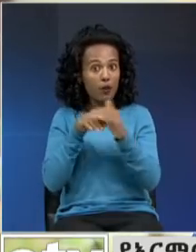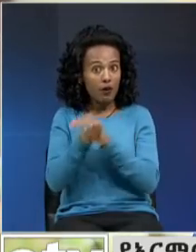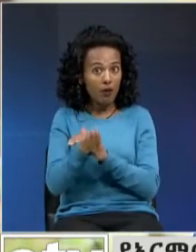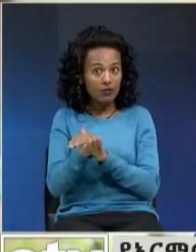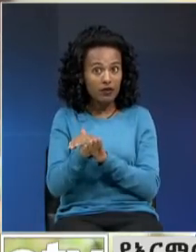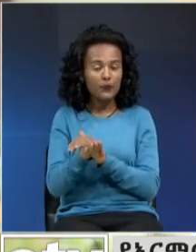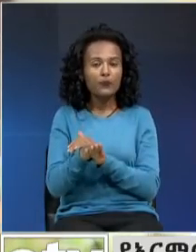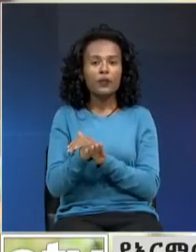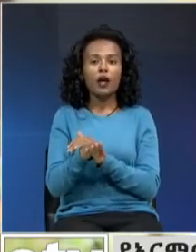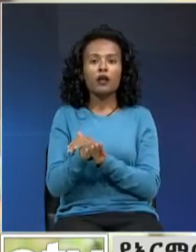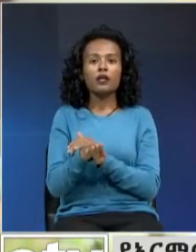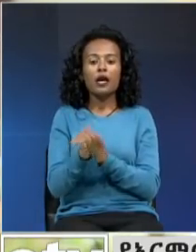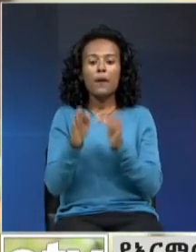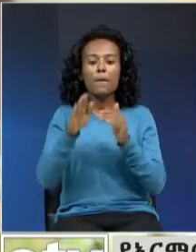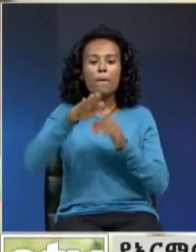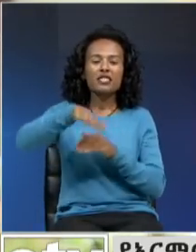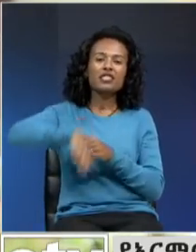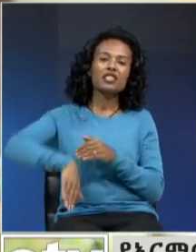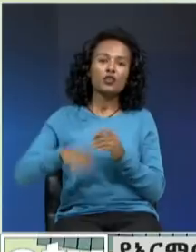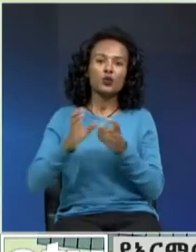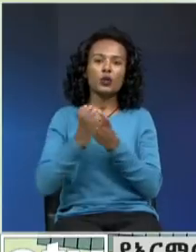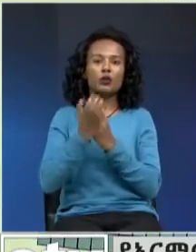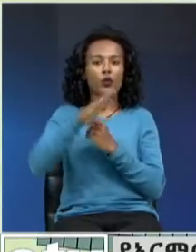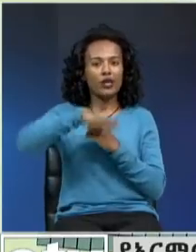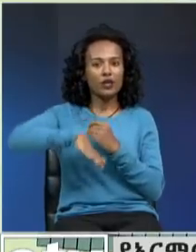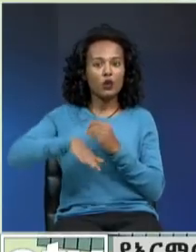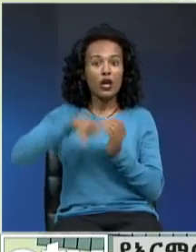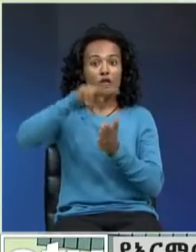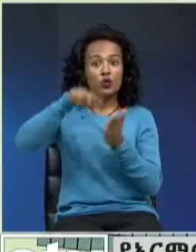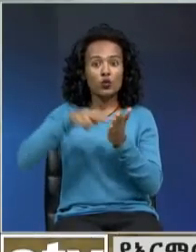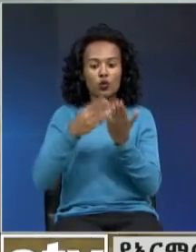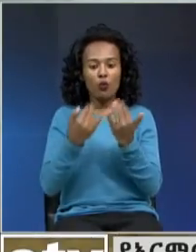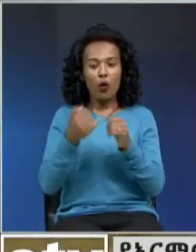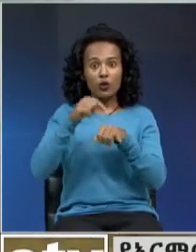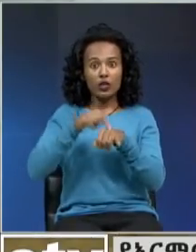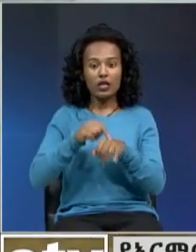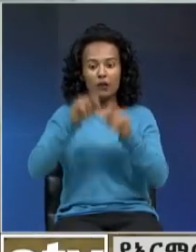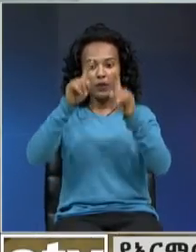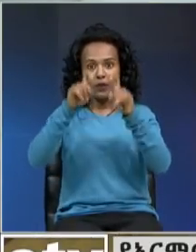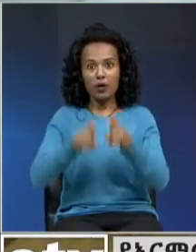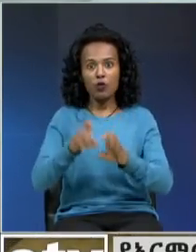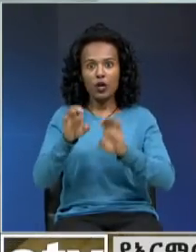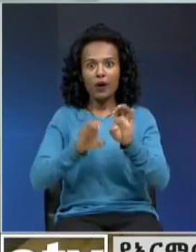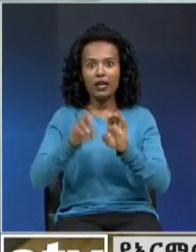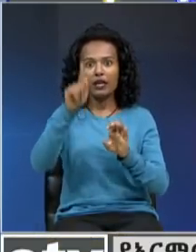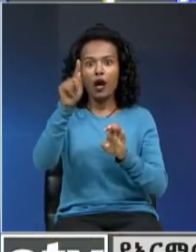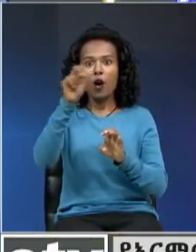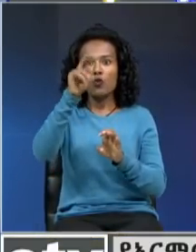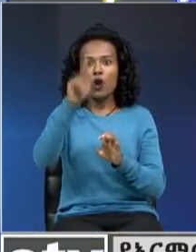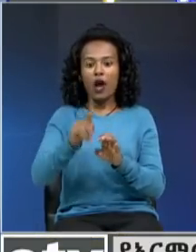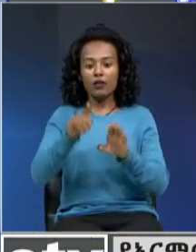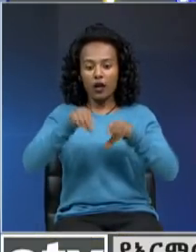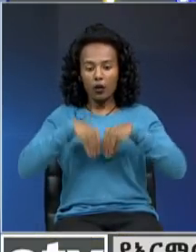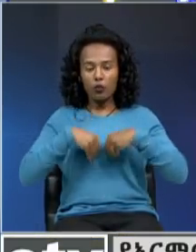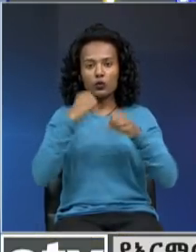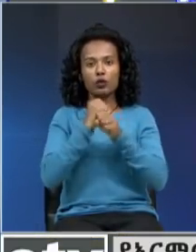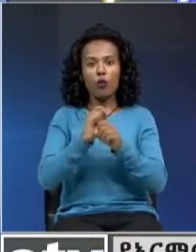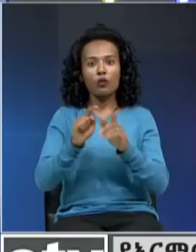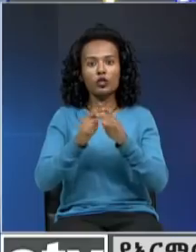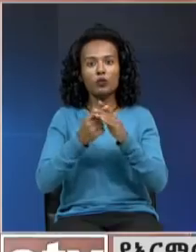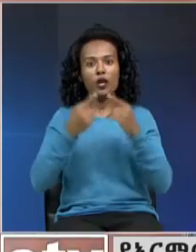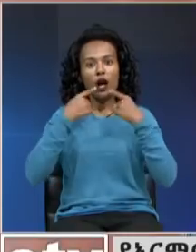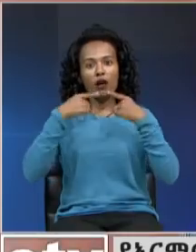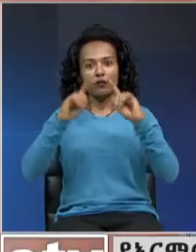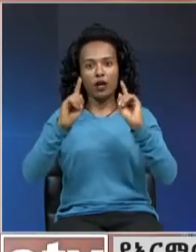ለመግባት የመዘግየት ሁኔታውን ይቀንሰዋል። ኢንስቲትዩቱ በአሁኑ ጊዜ ምርመራውን ለማድረግ ናሙና ተቀብሎ ስራውን መጀመር እንደሚችልም